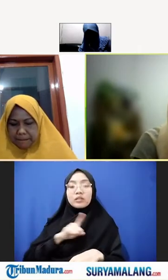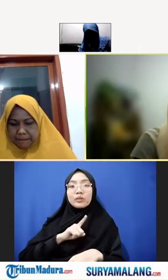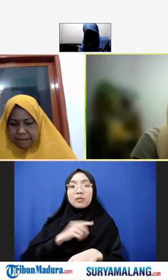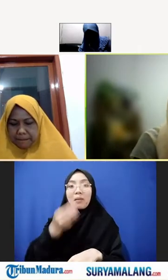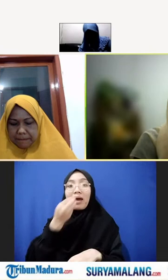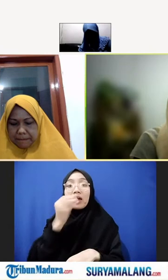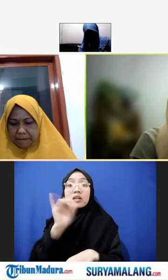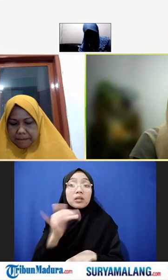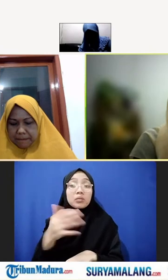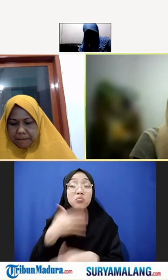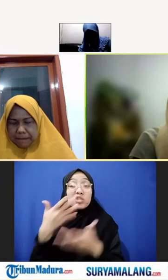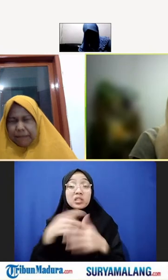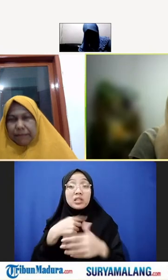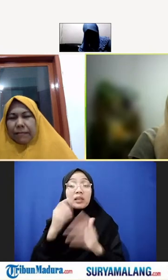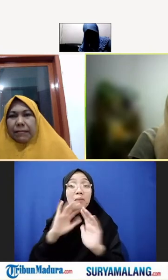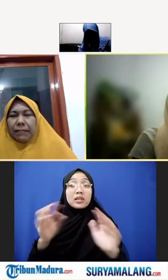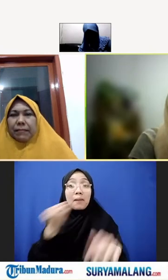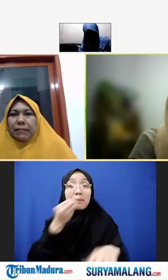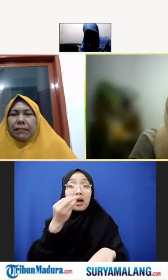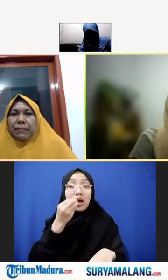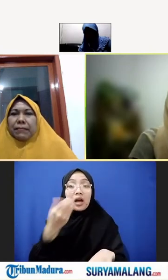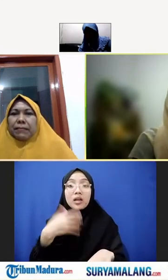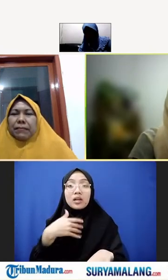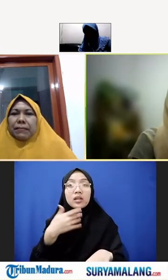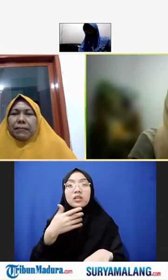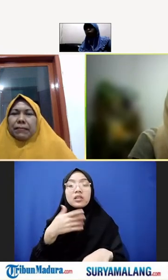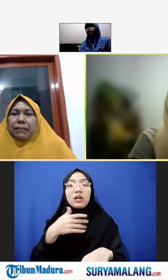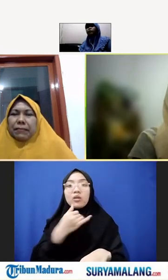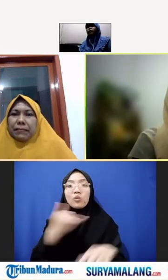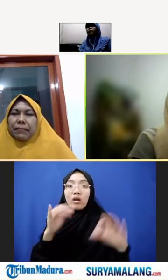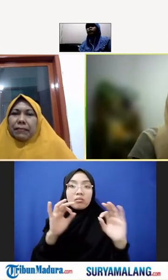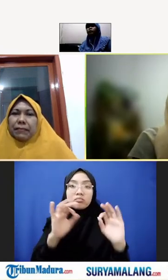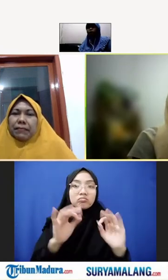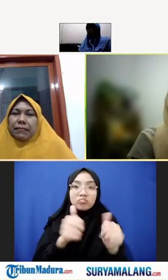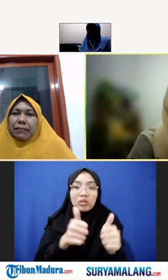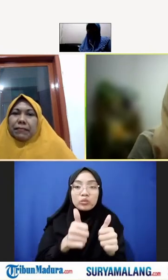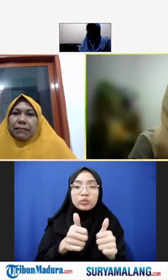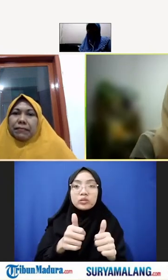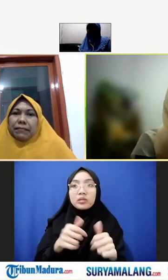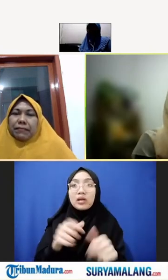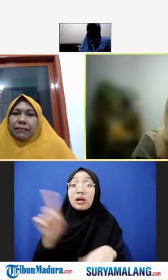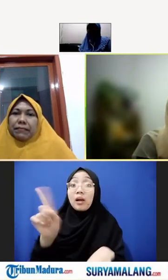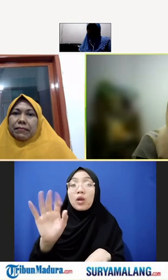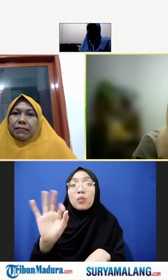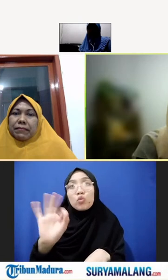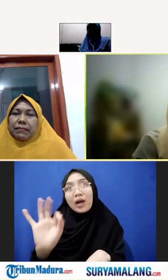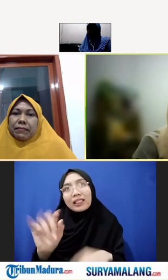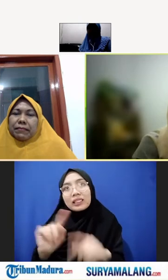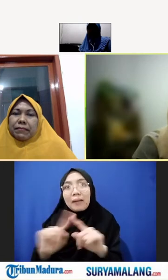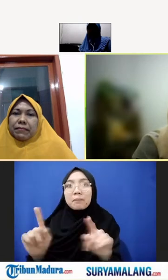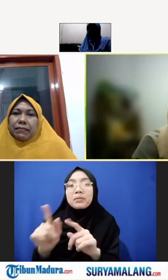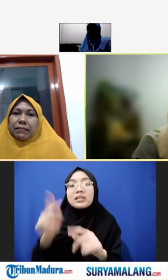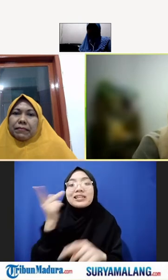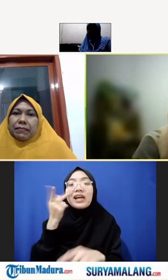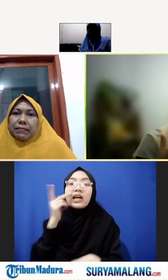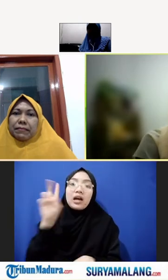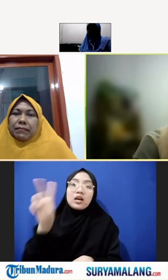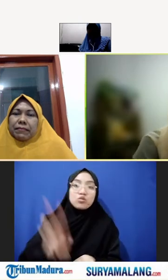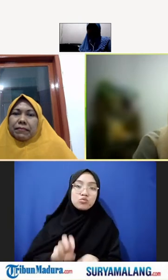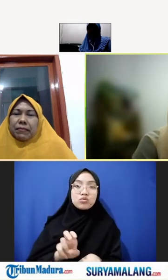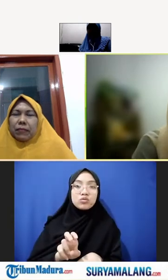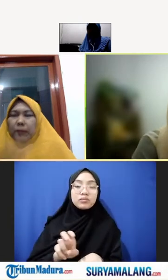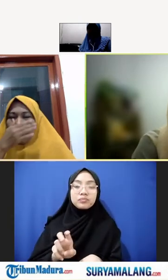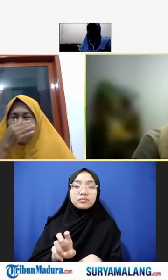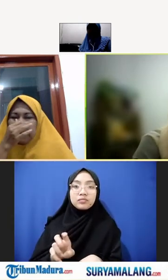kita kebanyakan makan makanan yang nggak oke gitu. Bukan nggak boleh ya, tapi kan tetap harus dijaga. Seratnya